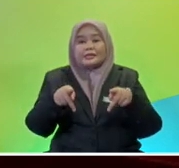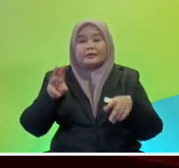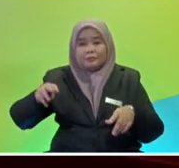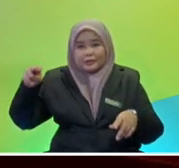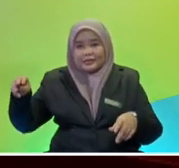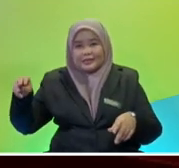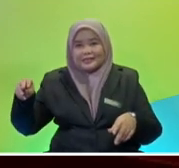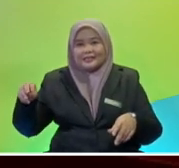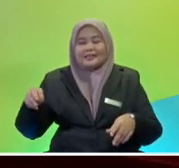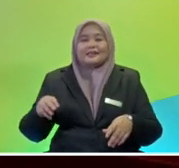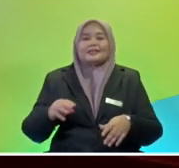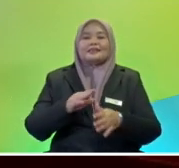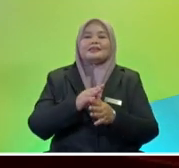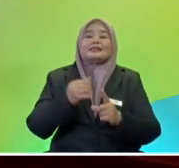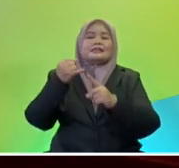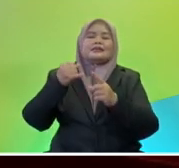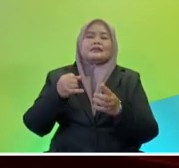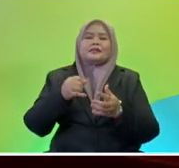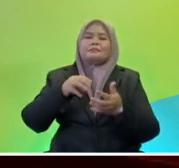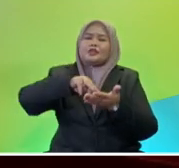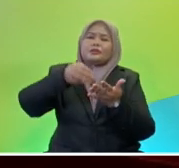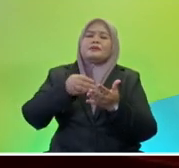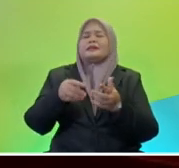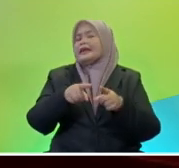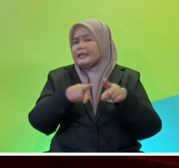murid jadi dia punya istilah berbeda